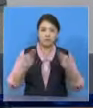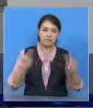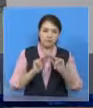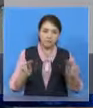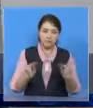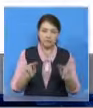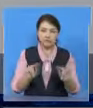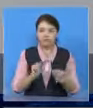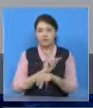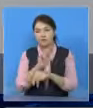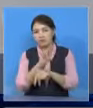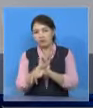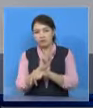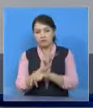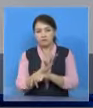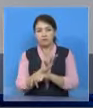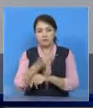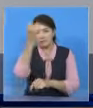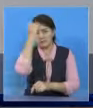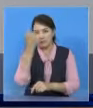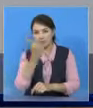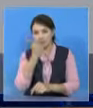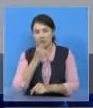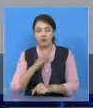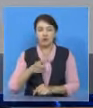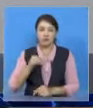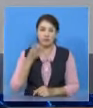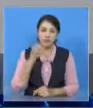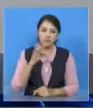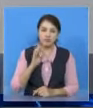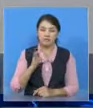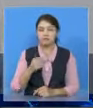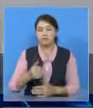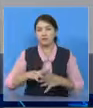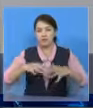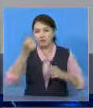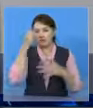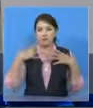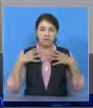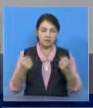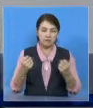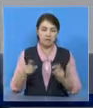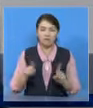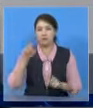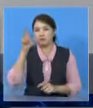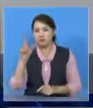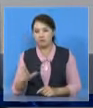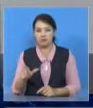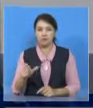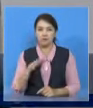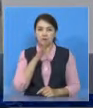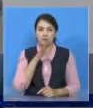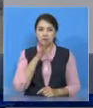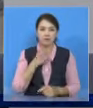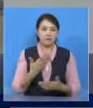преподаватель этому учит. Хочу выразить, да, благодарность Курбаеву Базарбаеву. Большое спасибо, здоровье, то, что человек уже в таком возрасте